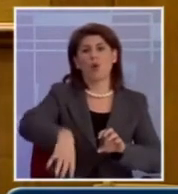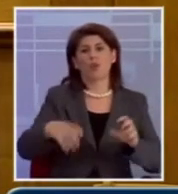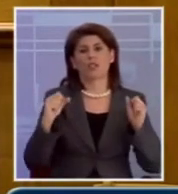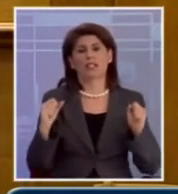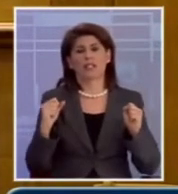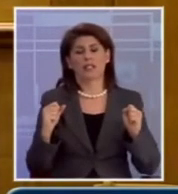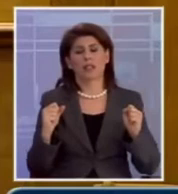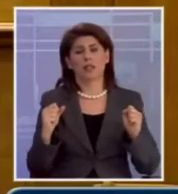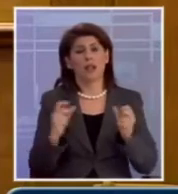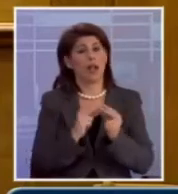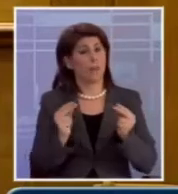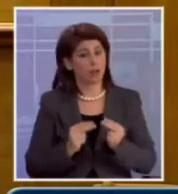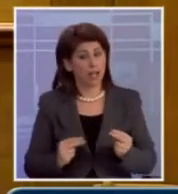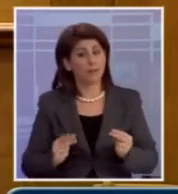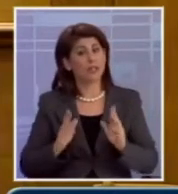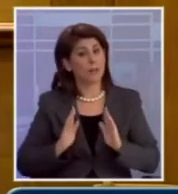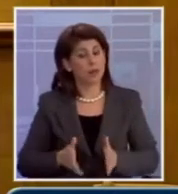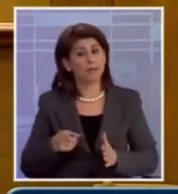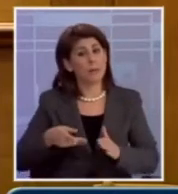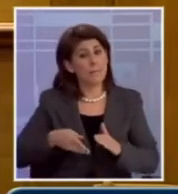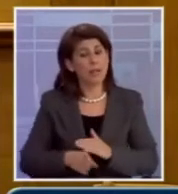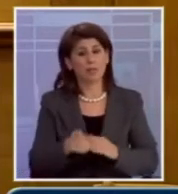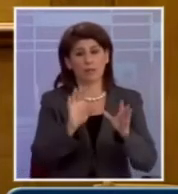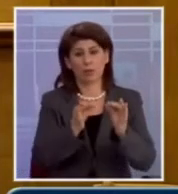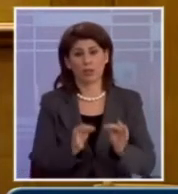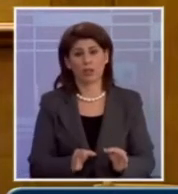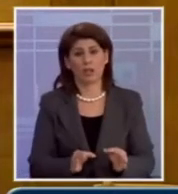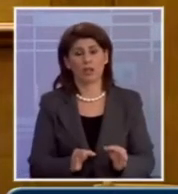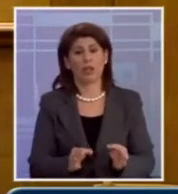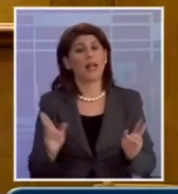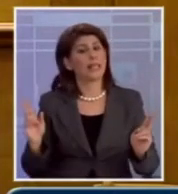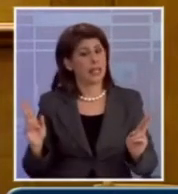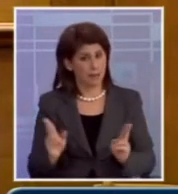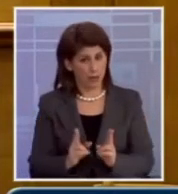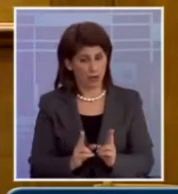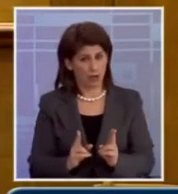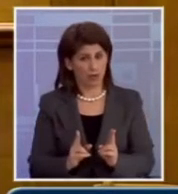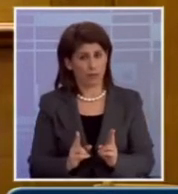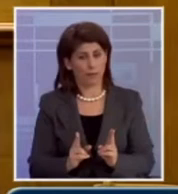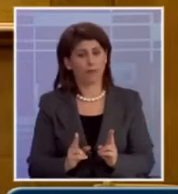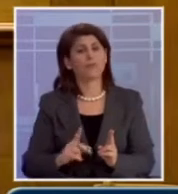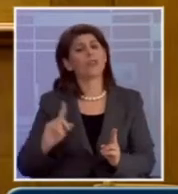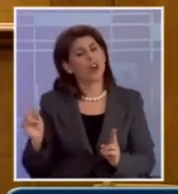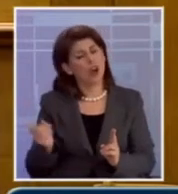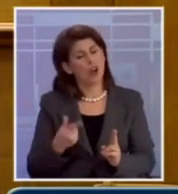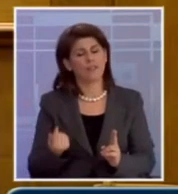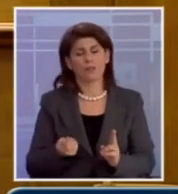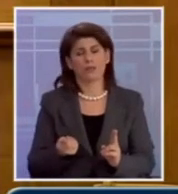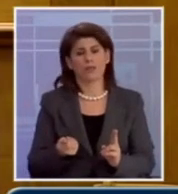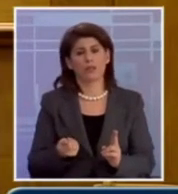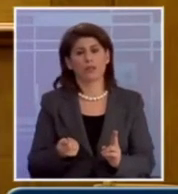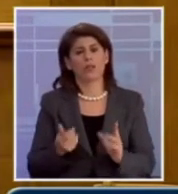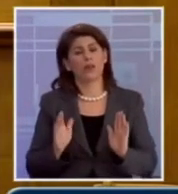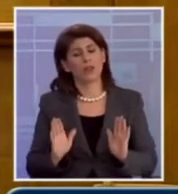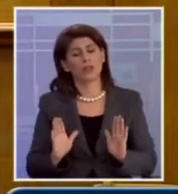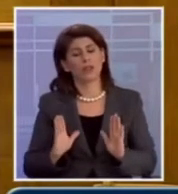Με συνέπεια να μπορέσουμε μέσα από αυτό το μοντέλο και να περιορίσουμε όλα αυτά τα φαινόμενα ώστε